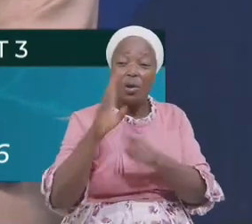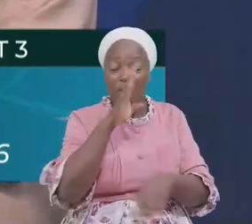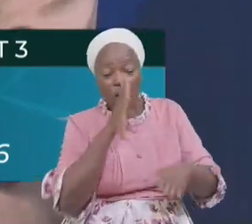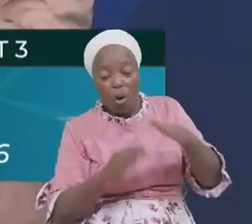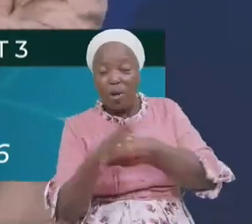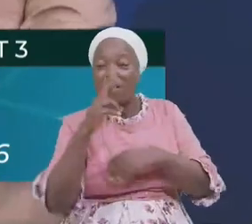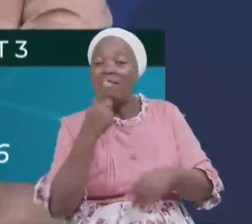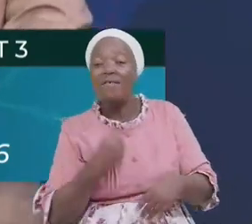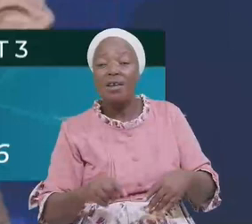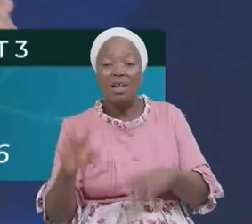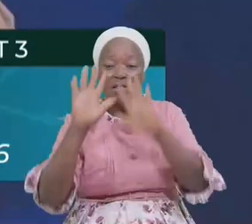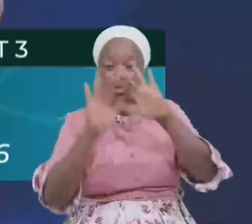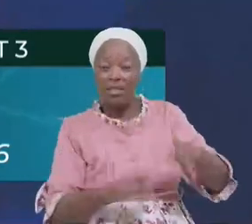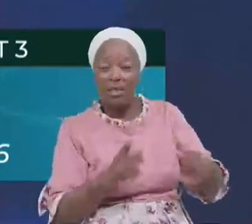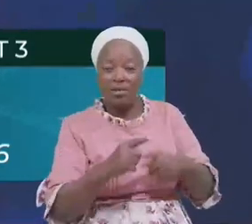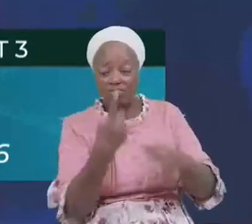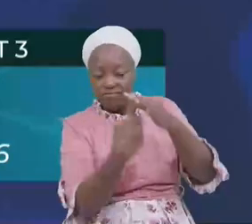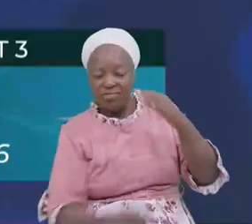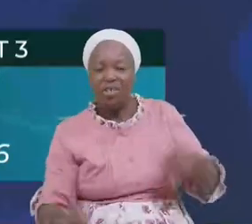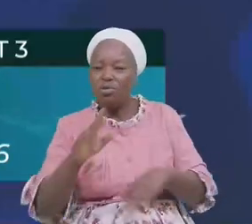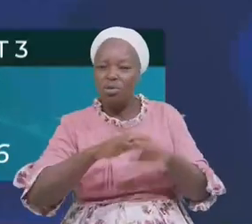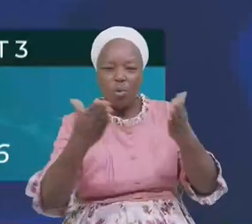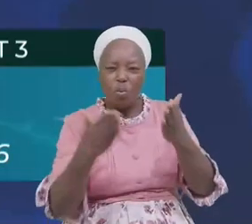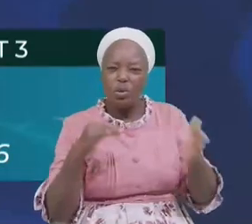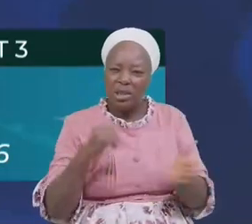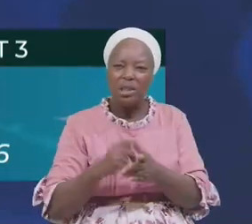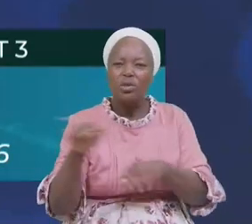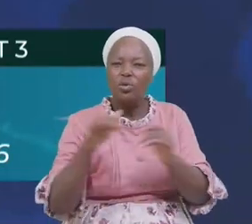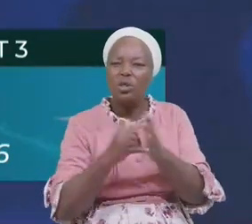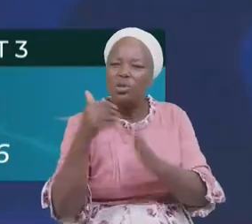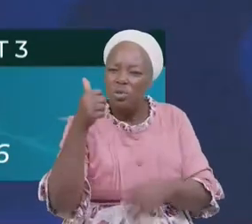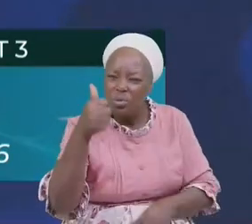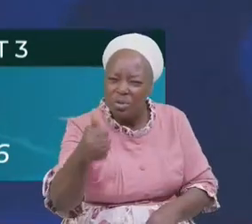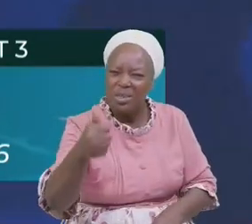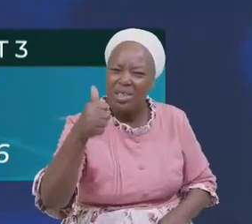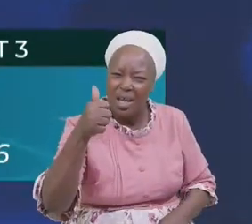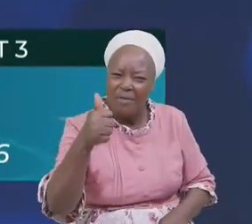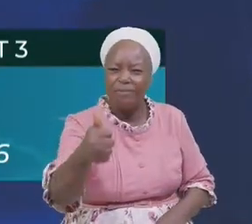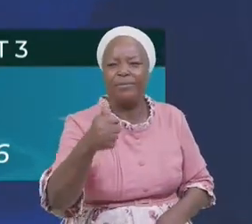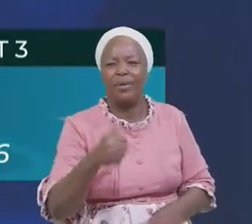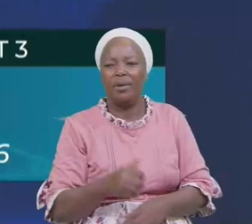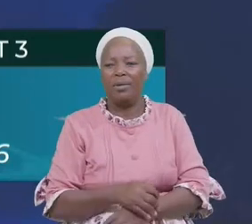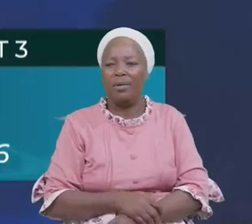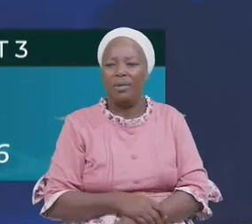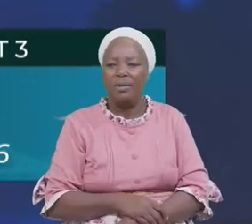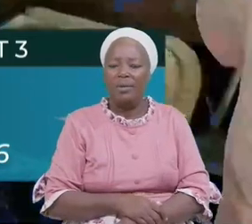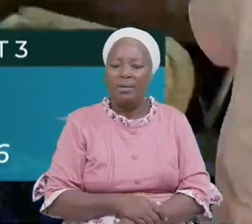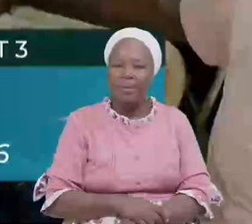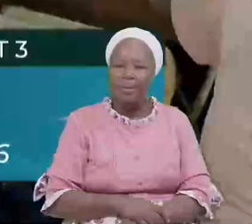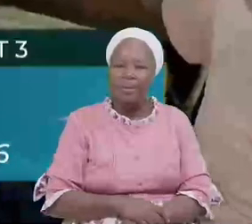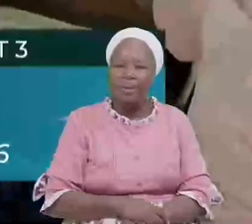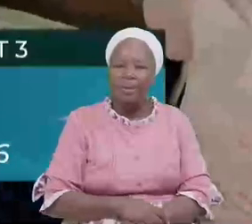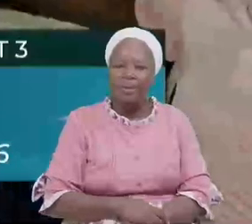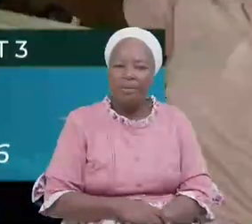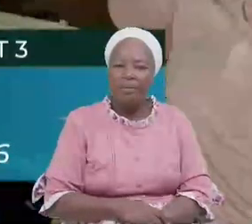humilié dans la mer Rouge. Tu ne veux pas cela. Fais-le toi-même pour que le Seigneur puisse t'aider.